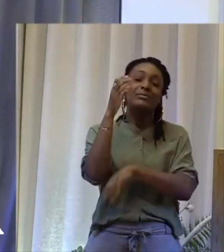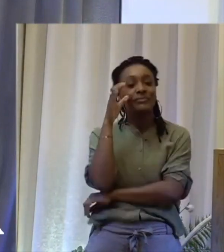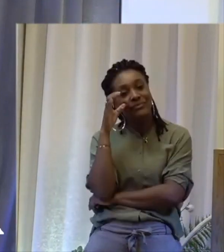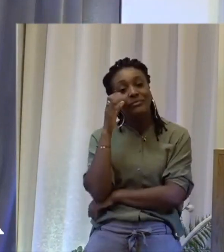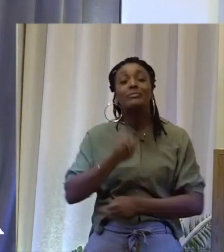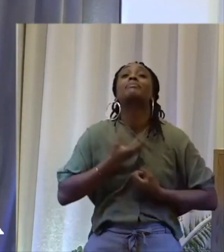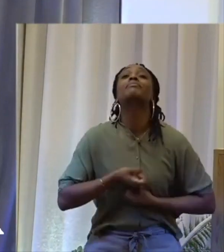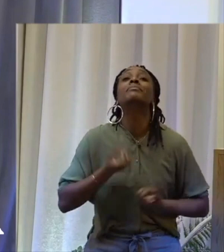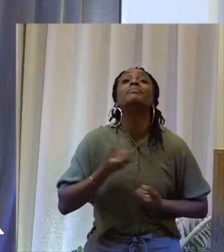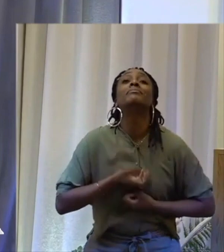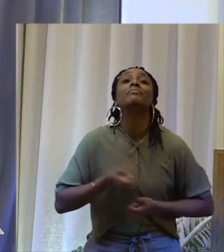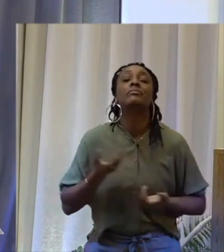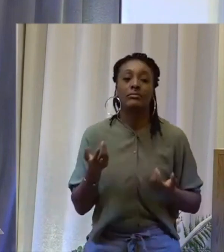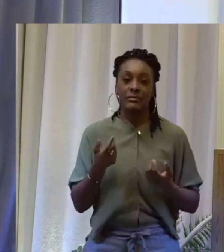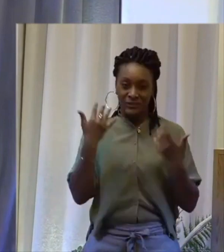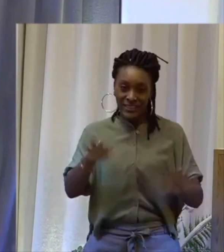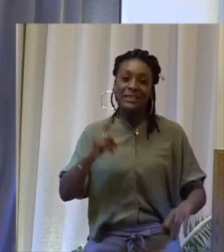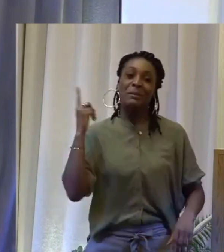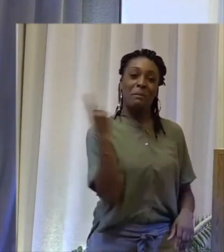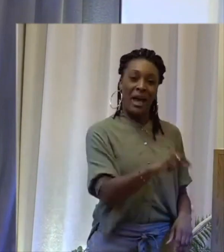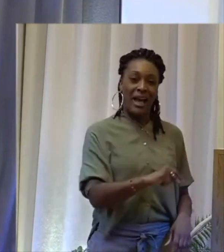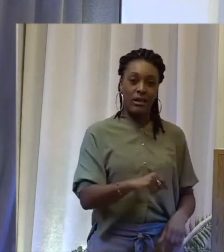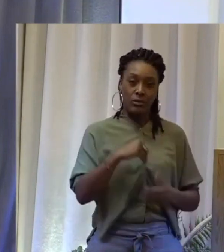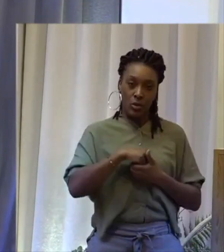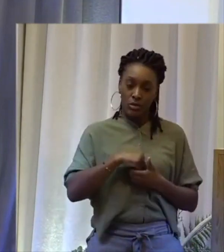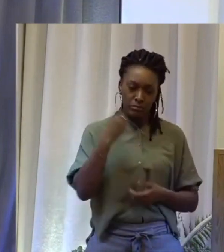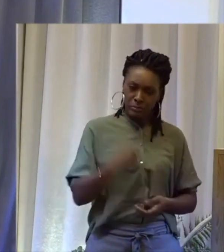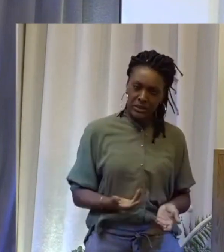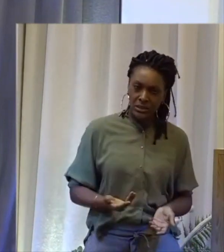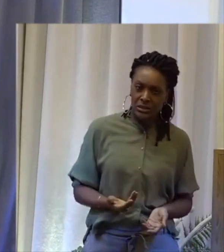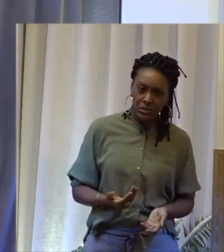tu vides ton cœur, mais tu repars aussi vide et même peut-être plus vite qu'avant.